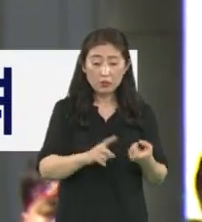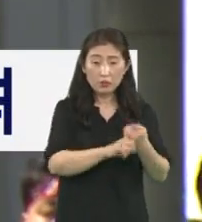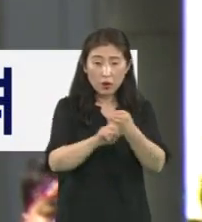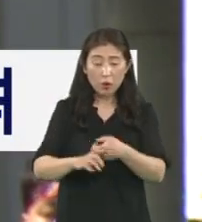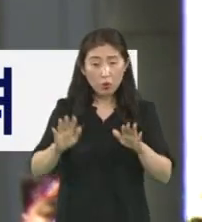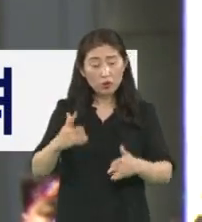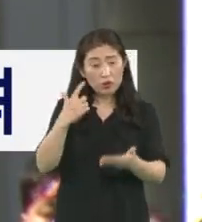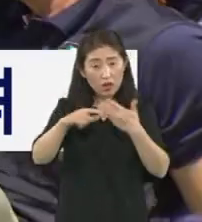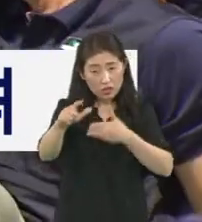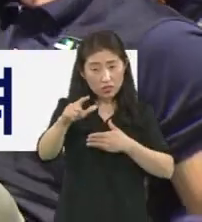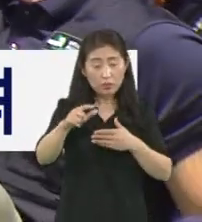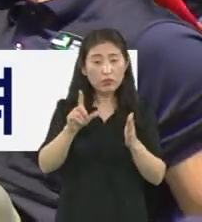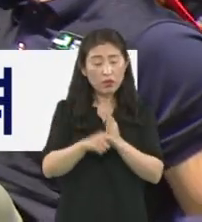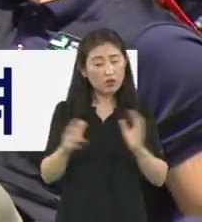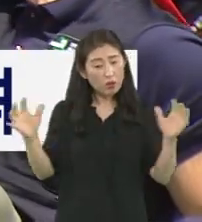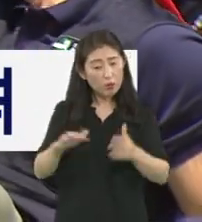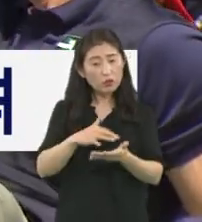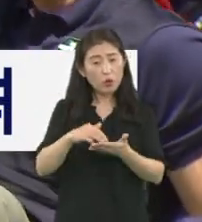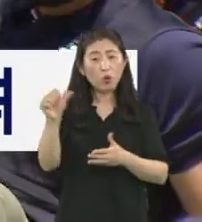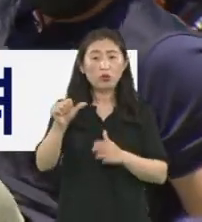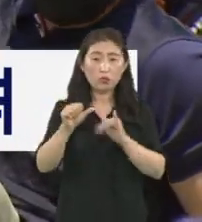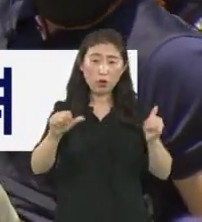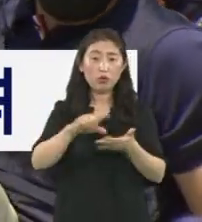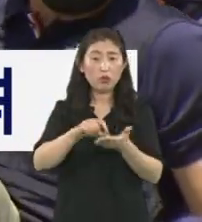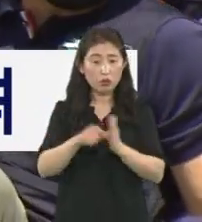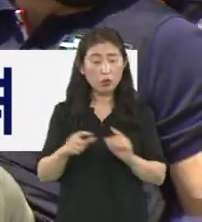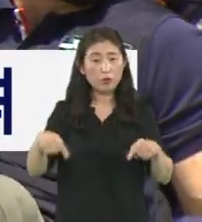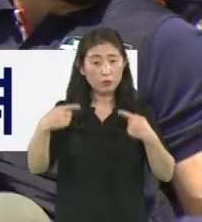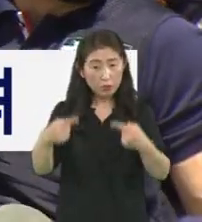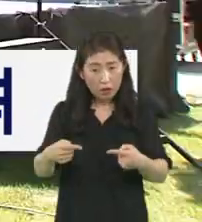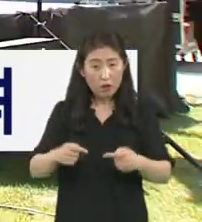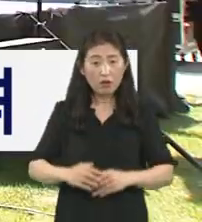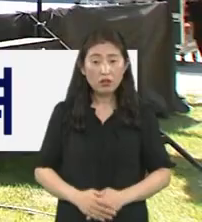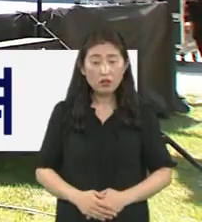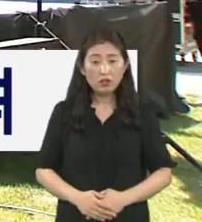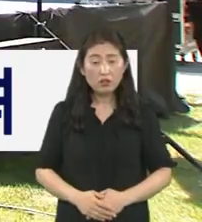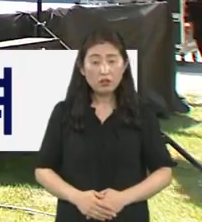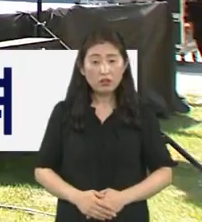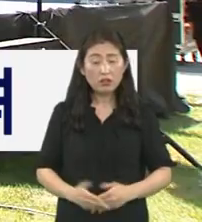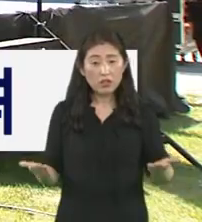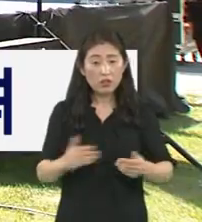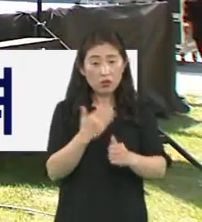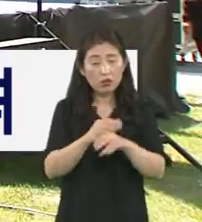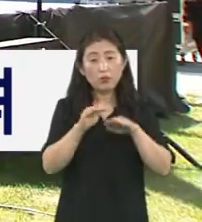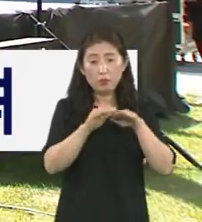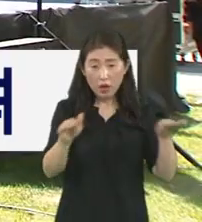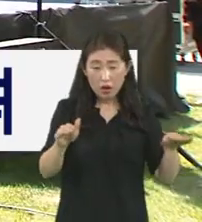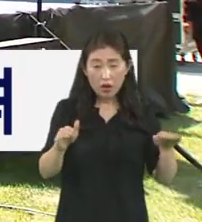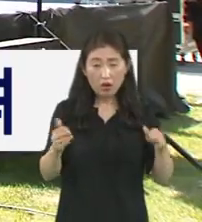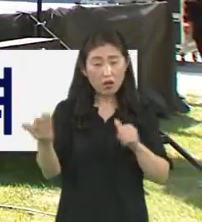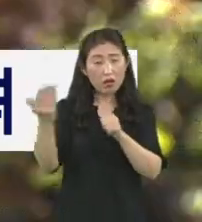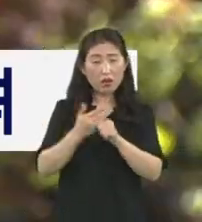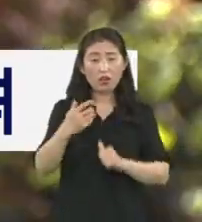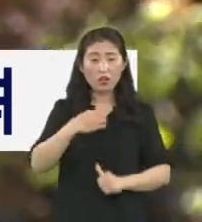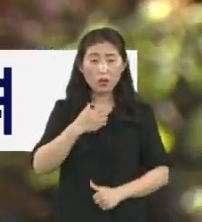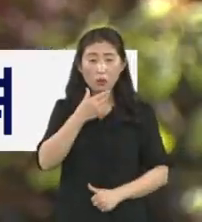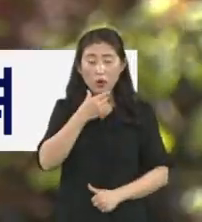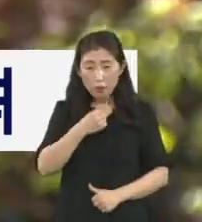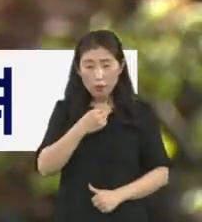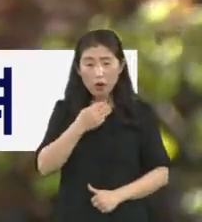오늘 오전 주최 측 추산 5천여 명의 조합원이 참석한 가운데 차별 없는 노동권과 해고 위협이